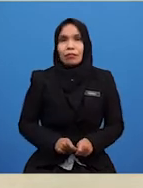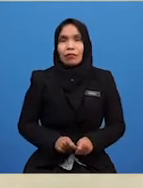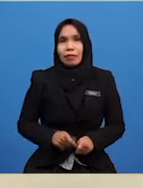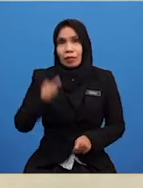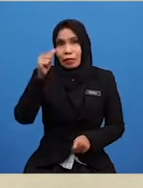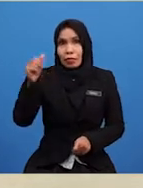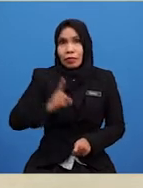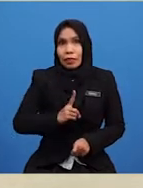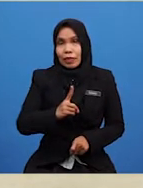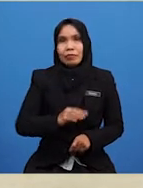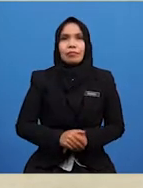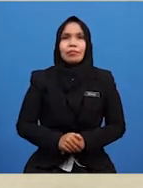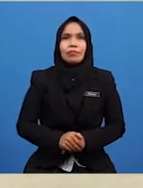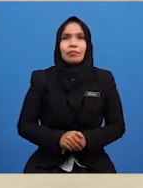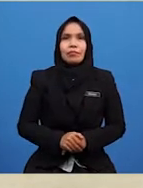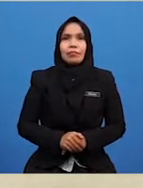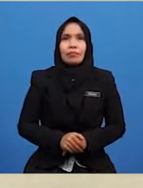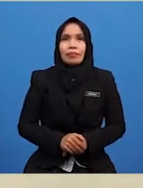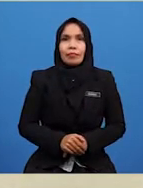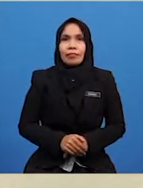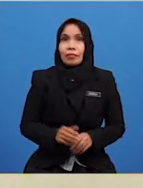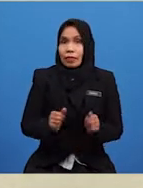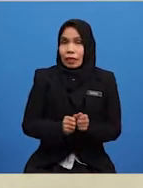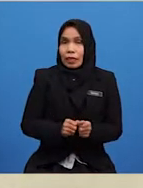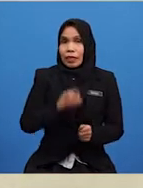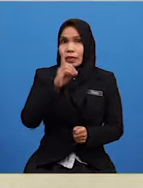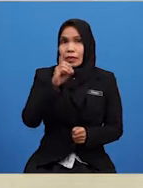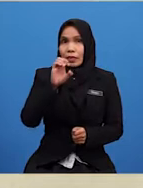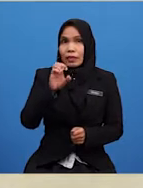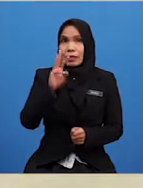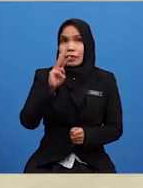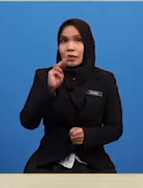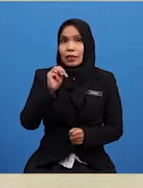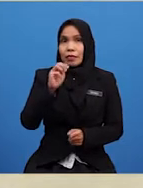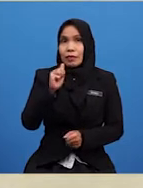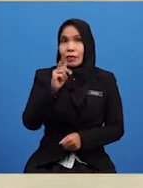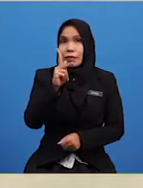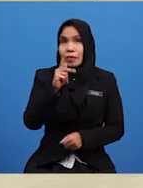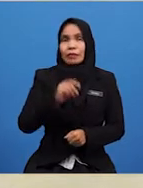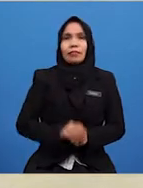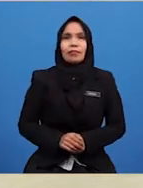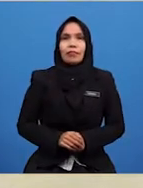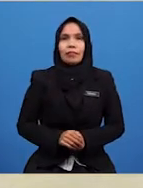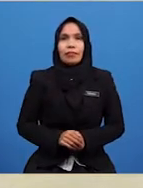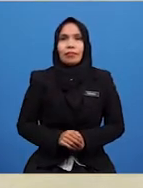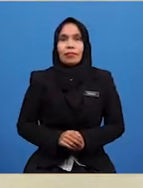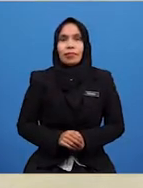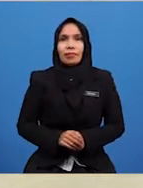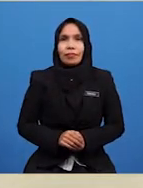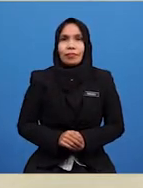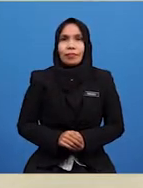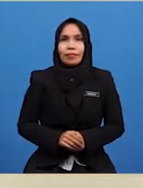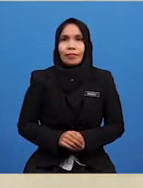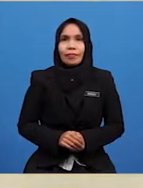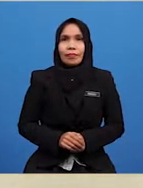Seterusnya, hubungan dengan Demak berlaku atas dasar kepentingan bersama dalam perdagangan dan penyebaran